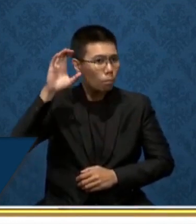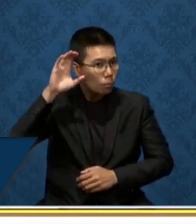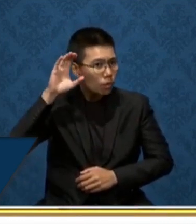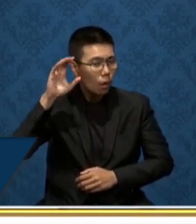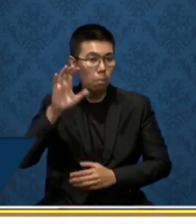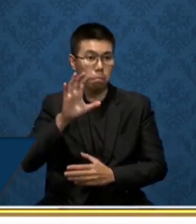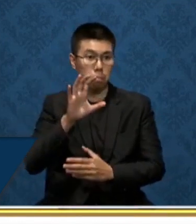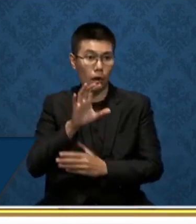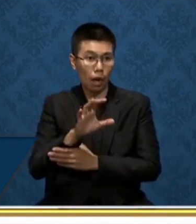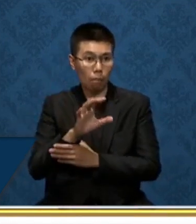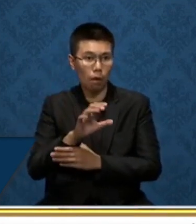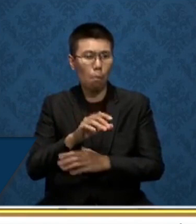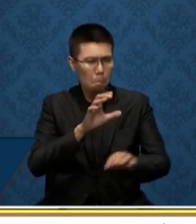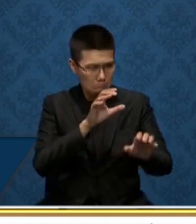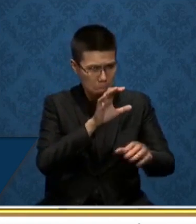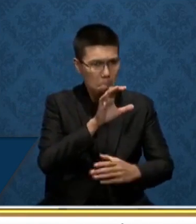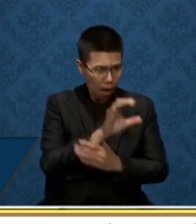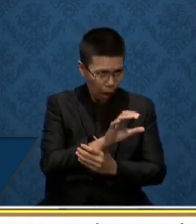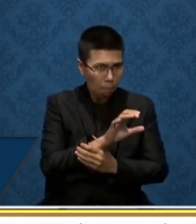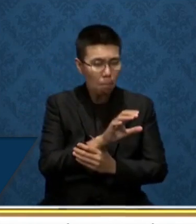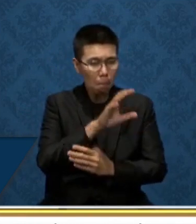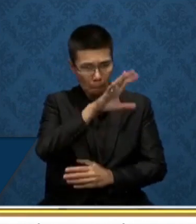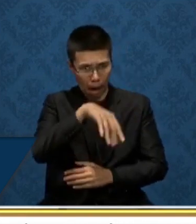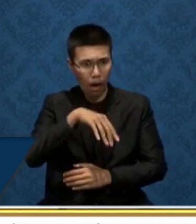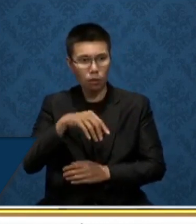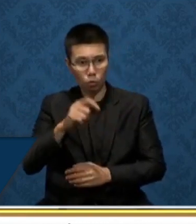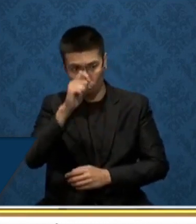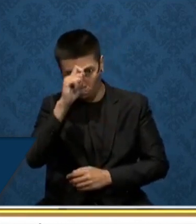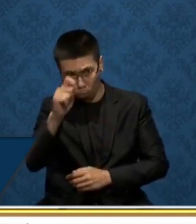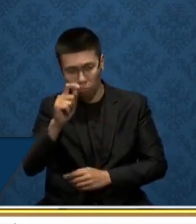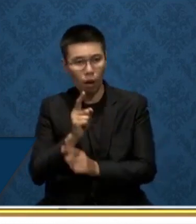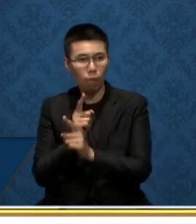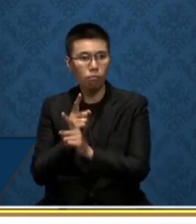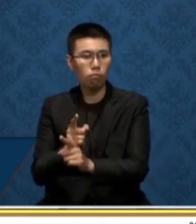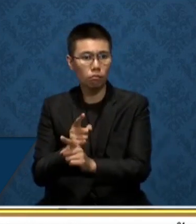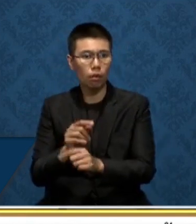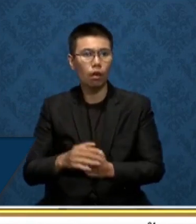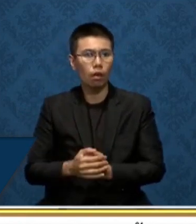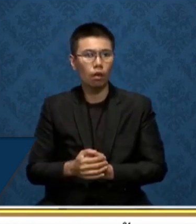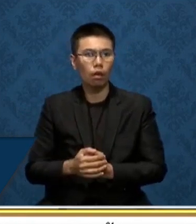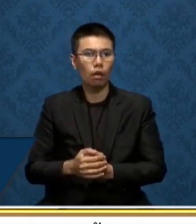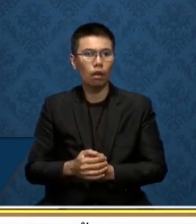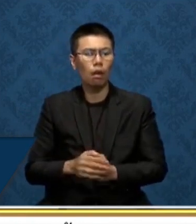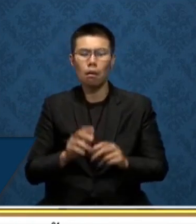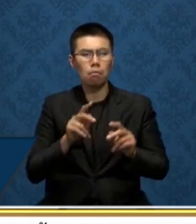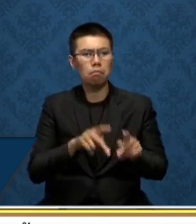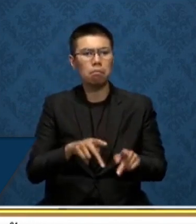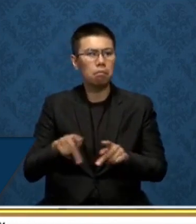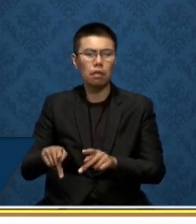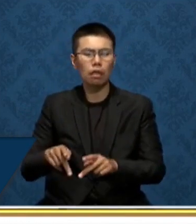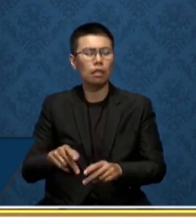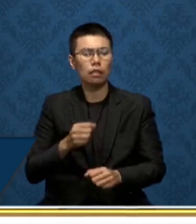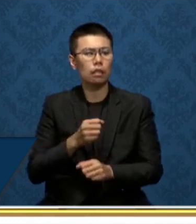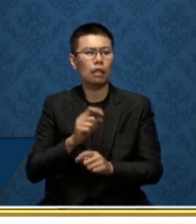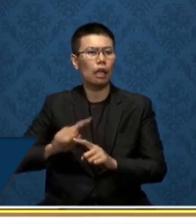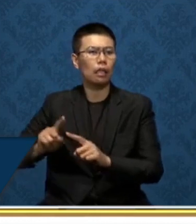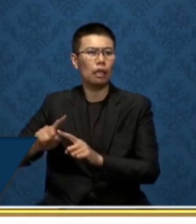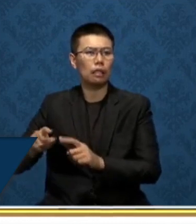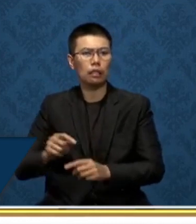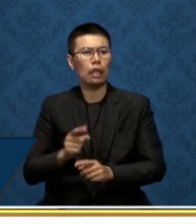บังคับให้มานับถือศาสนาหรือการบังคับไม่ให้ไปปฏิบัติพิธีกรรมทางศาสนาเป็นความรุนแรงเช่นกัน